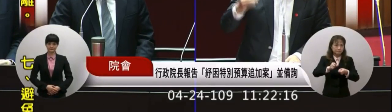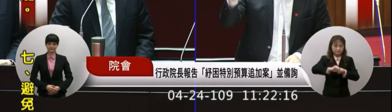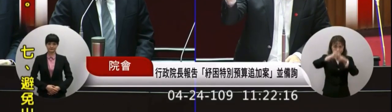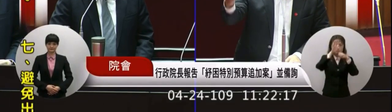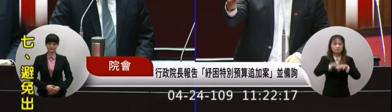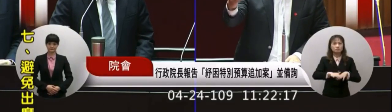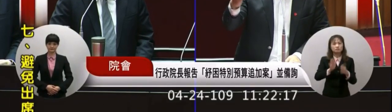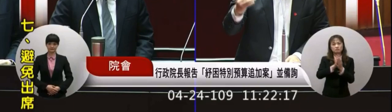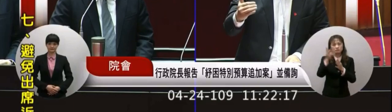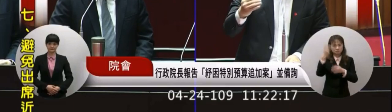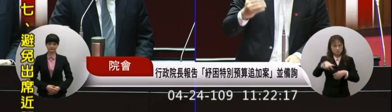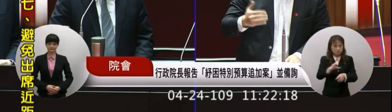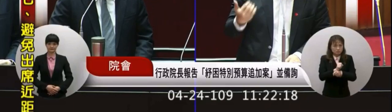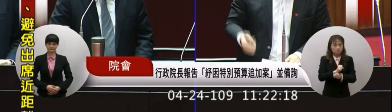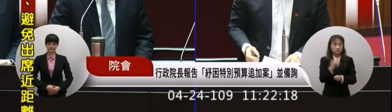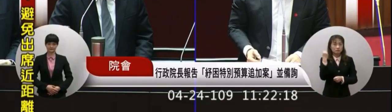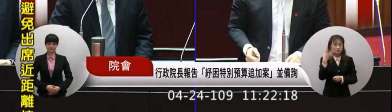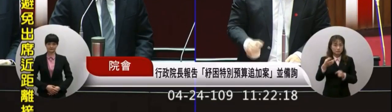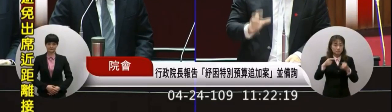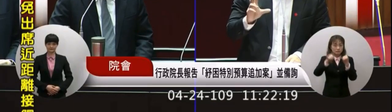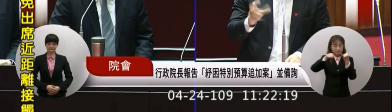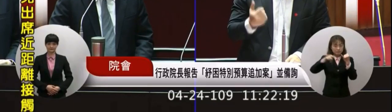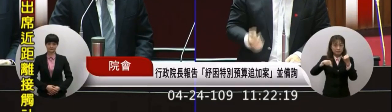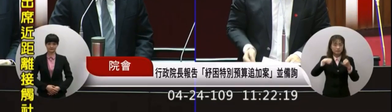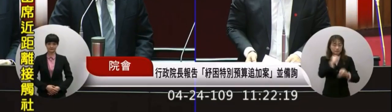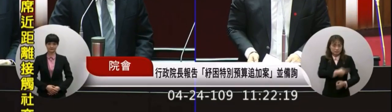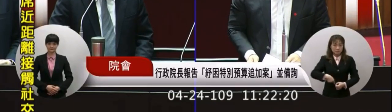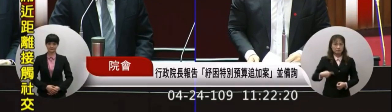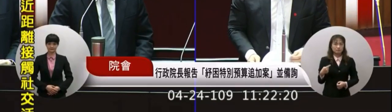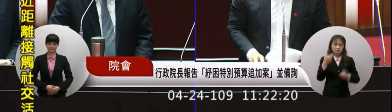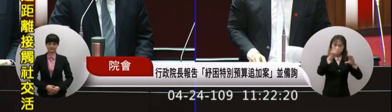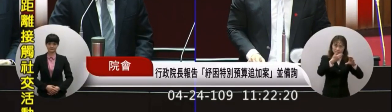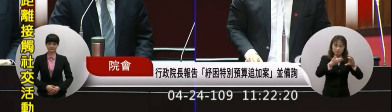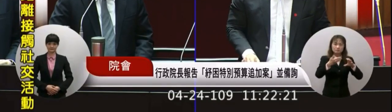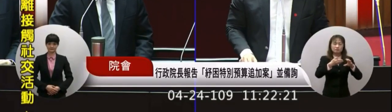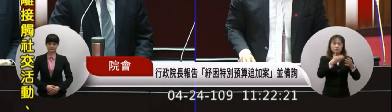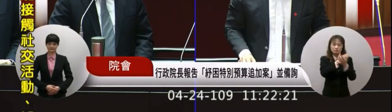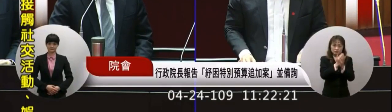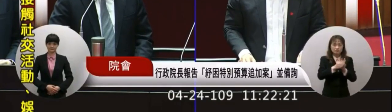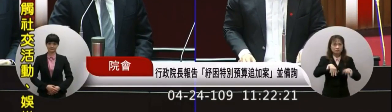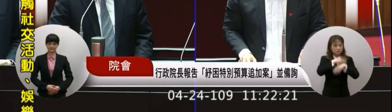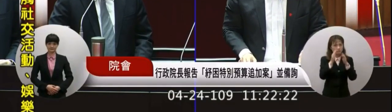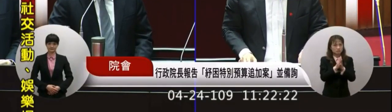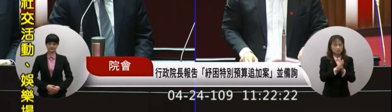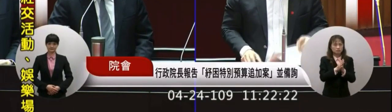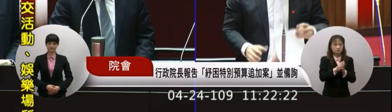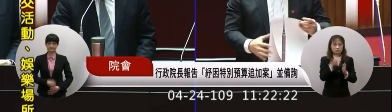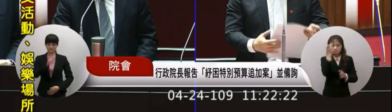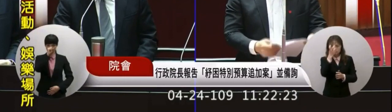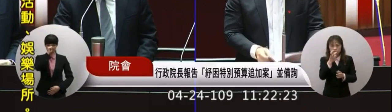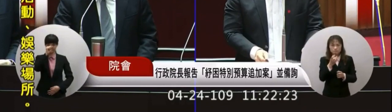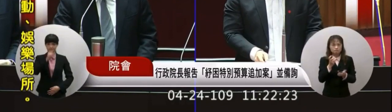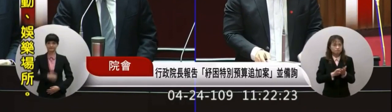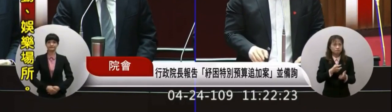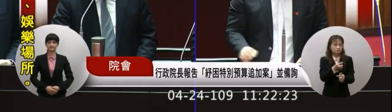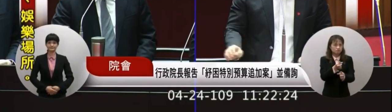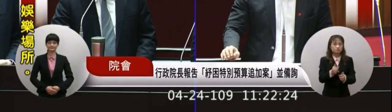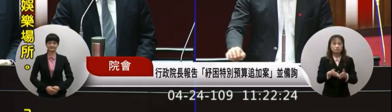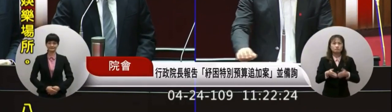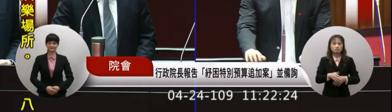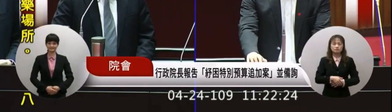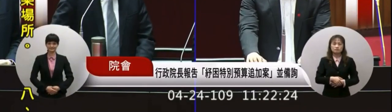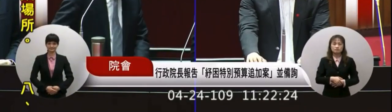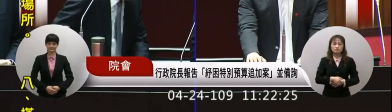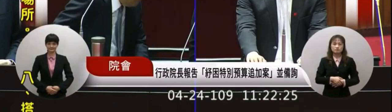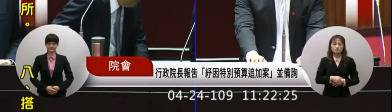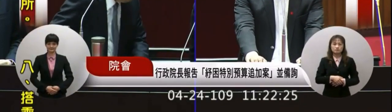媒体的部分有。新媒体、自媒体、甲传统的媒体，这拢爱这个来顾好脚本，好唔好？ 好， 好。最后一个